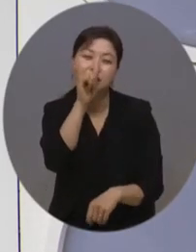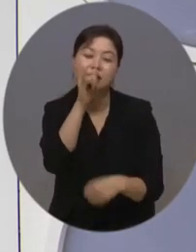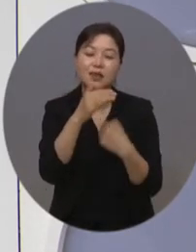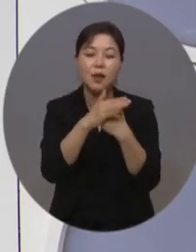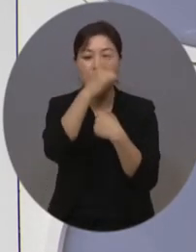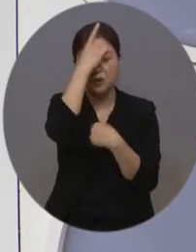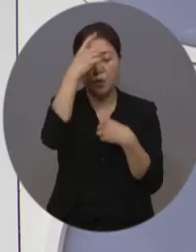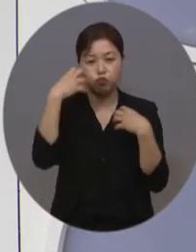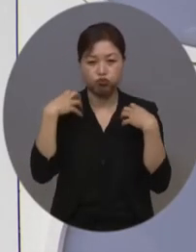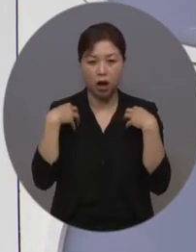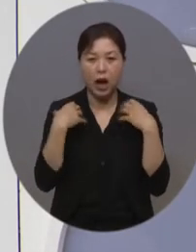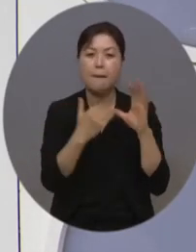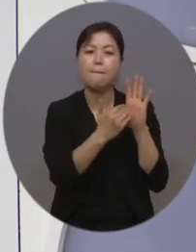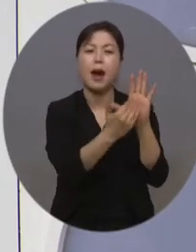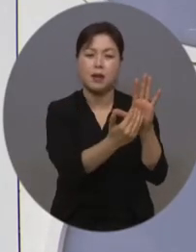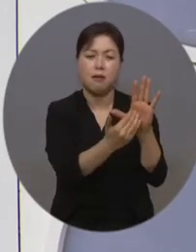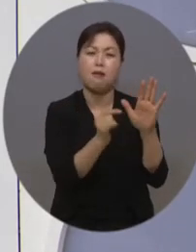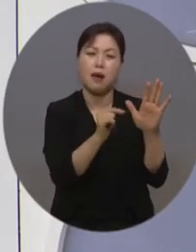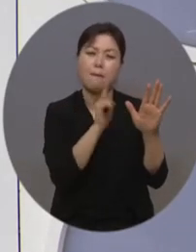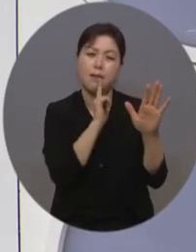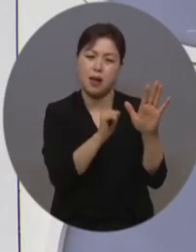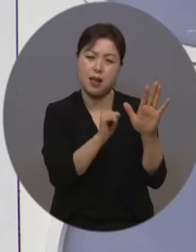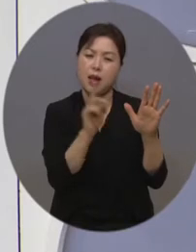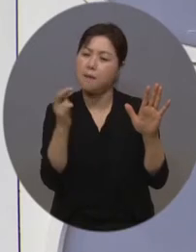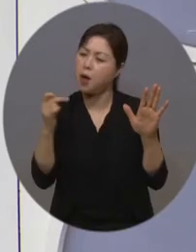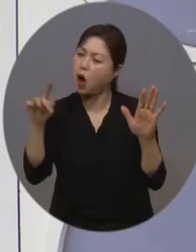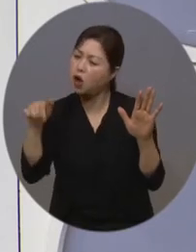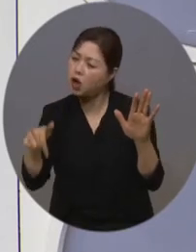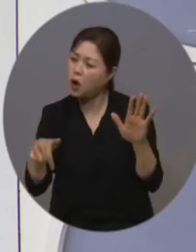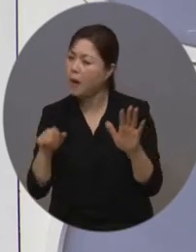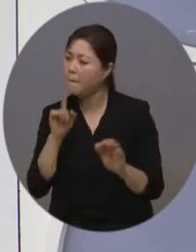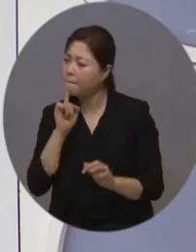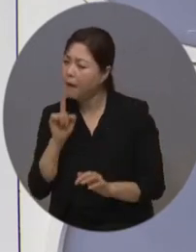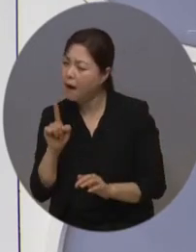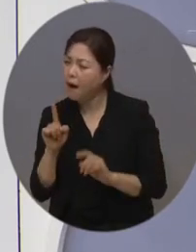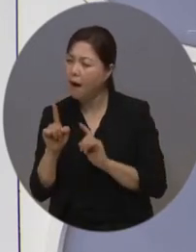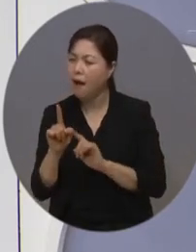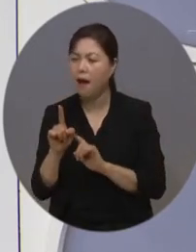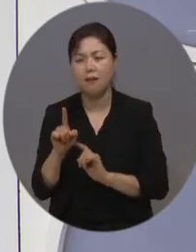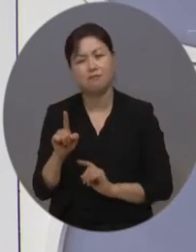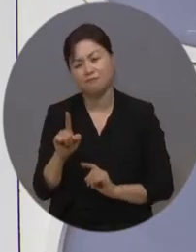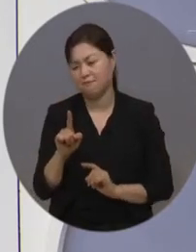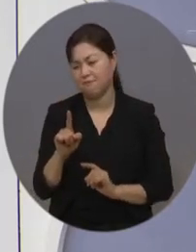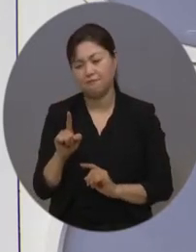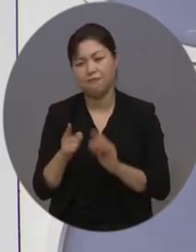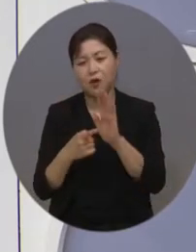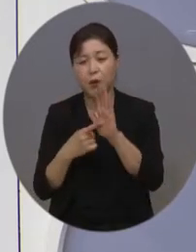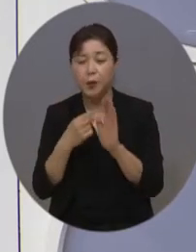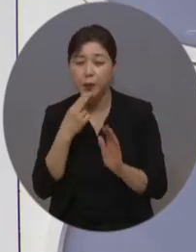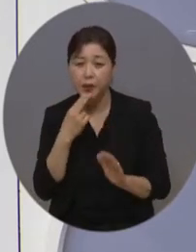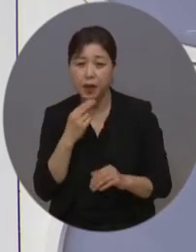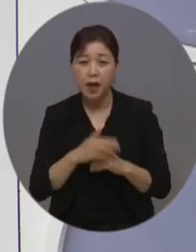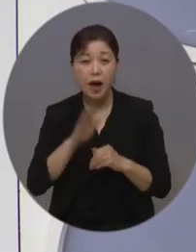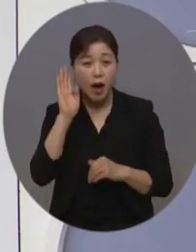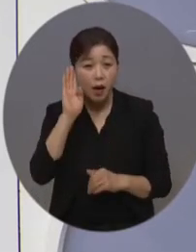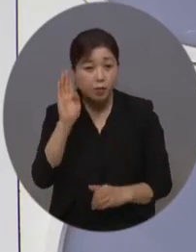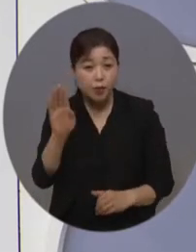방역에 대한 이야기만 한 게 아닌가. 그래서 이제 앞으로 조금 더 이 정리가 되고, 이제